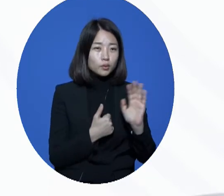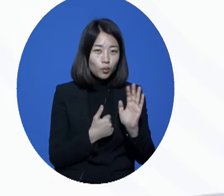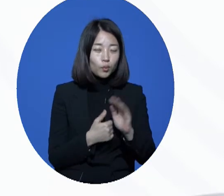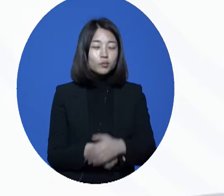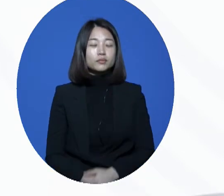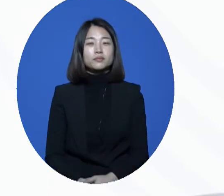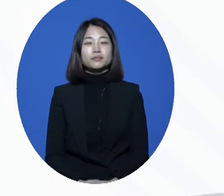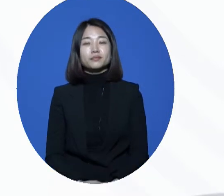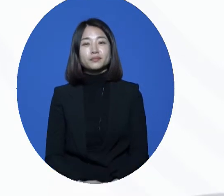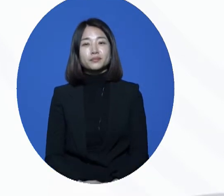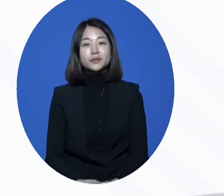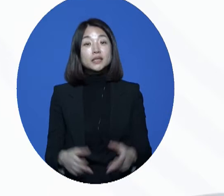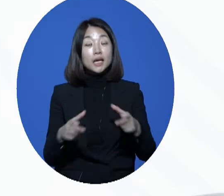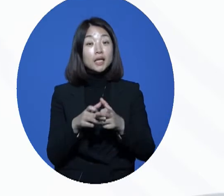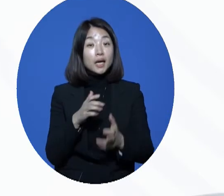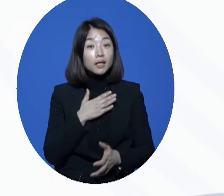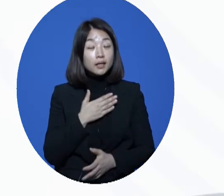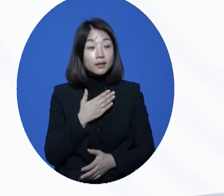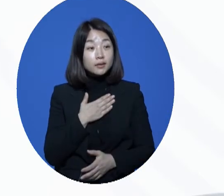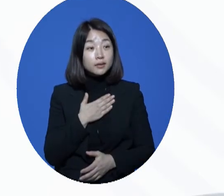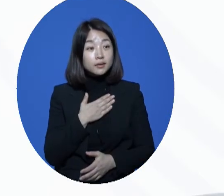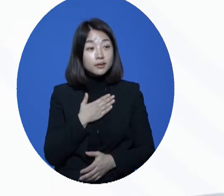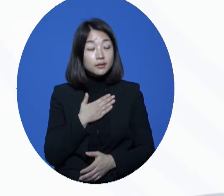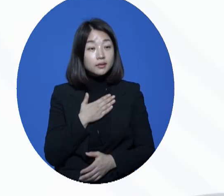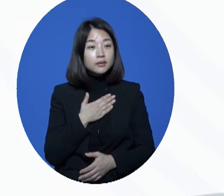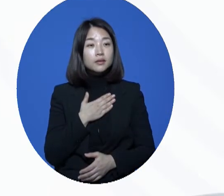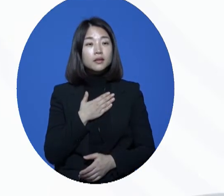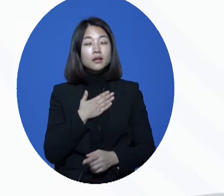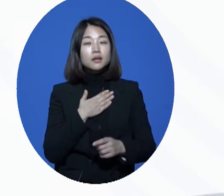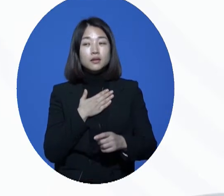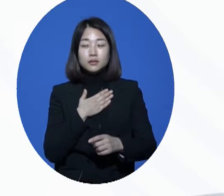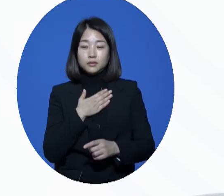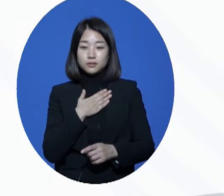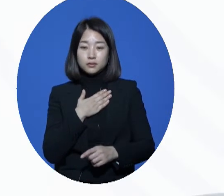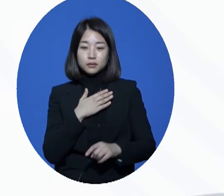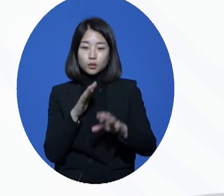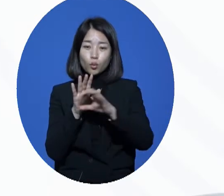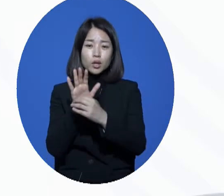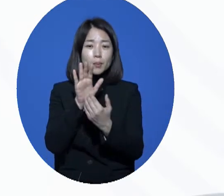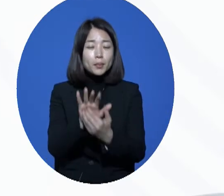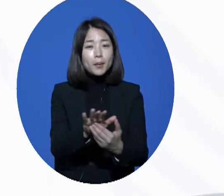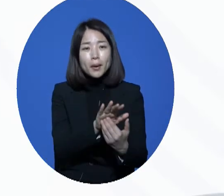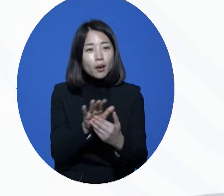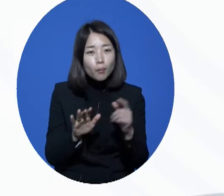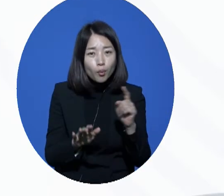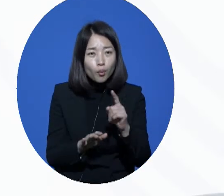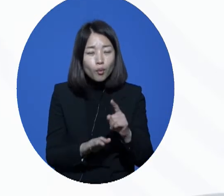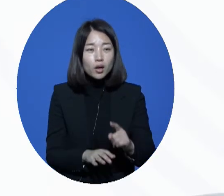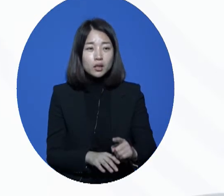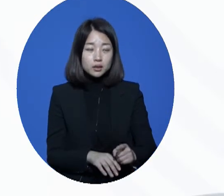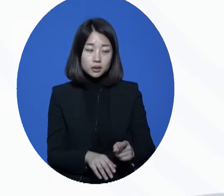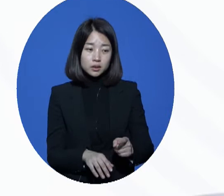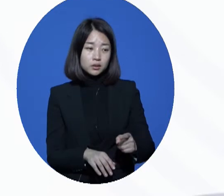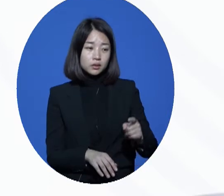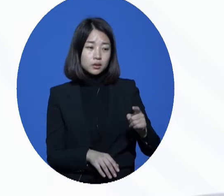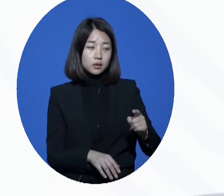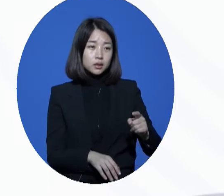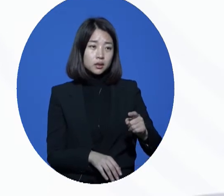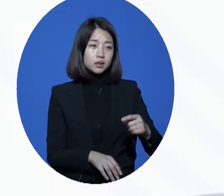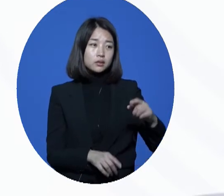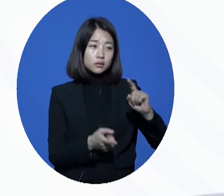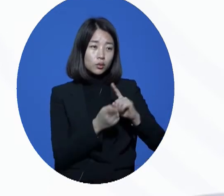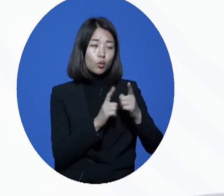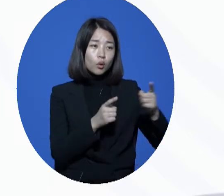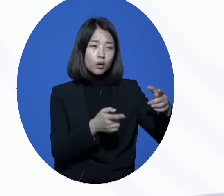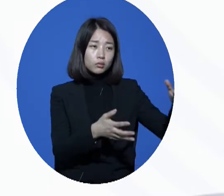아니라 실제로 이 방역이 필요한 상황에서 어떠한 역할들을 하고 할 건가라는 시민적인 역할에 대한 논의를